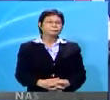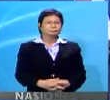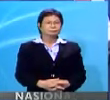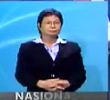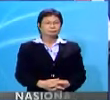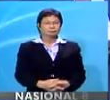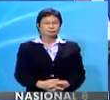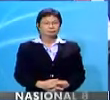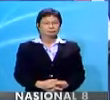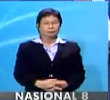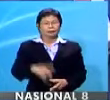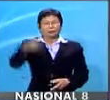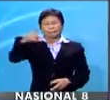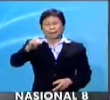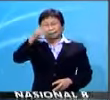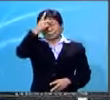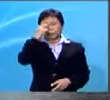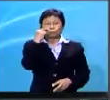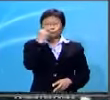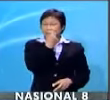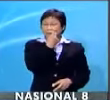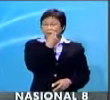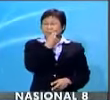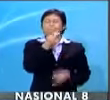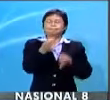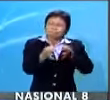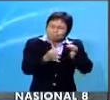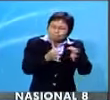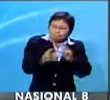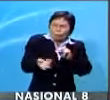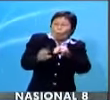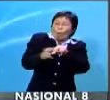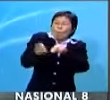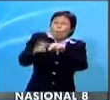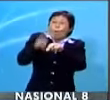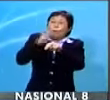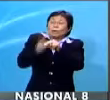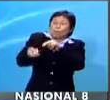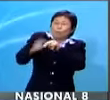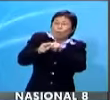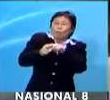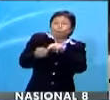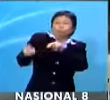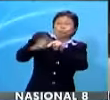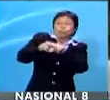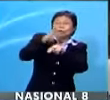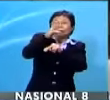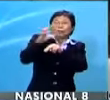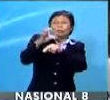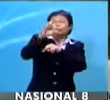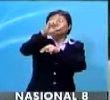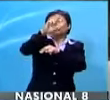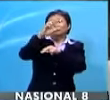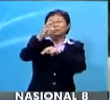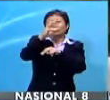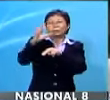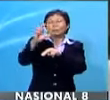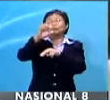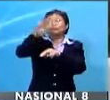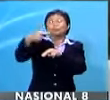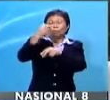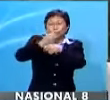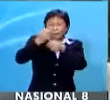lalu Perdana Menteri Datuk Seri Najib Tun Razak menjelaskan peningkatan itu melibatkan pertambahan 600 r000 tenaga kerja